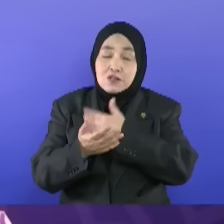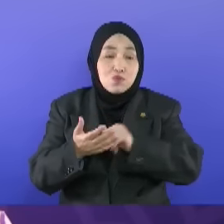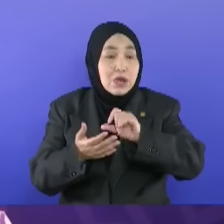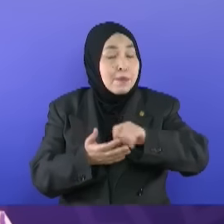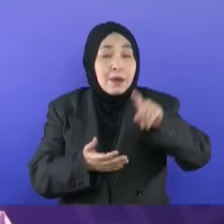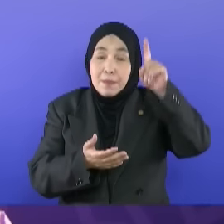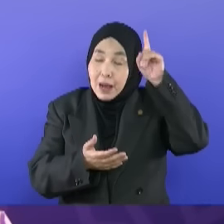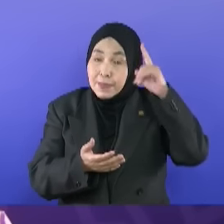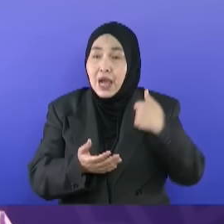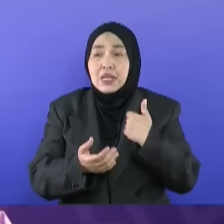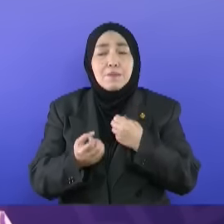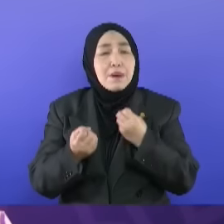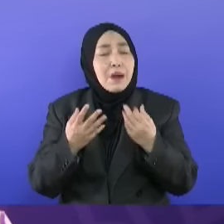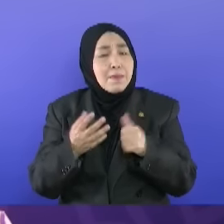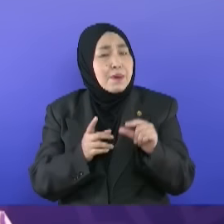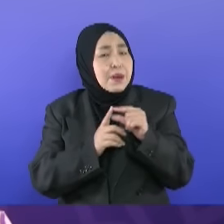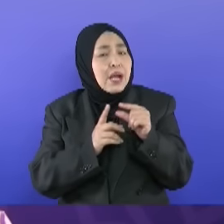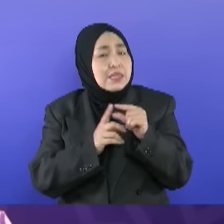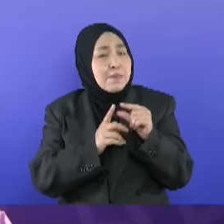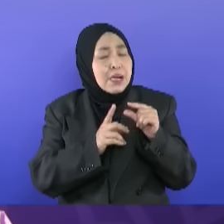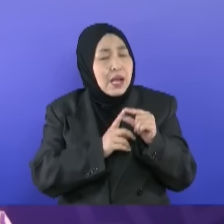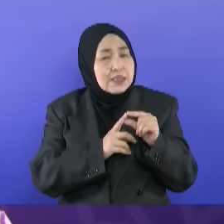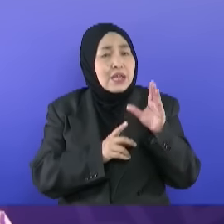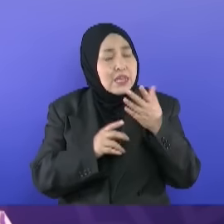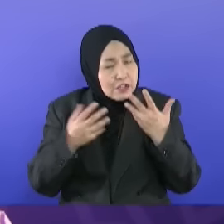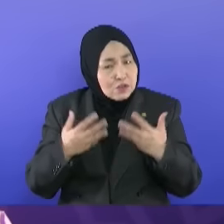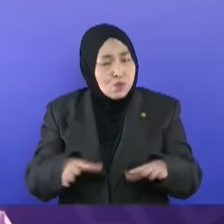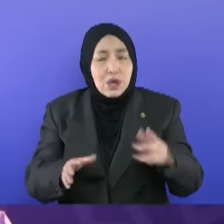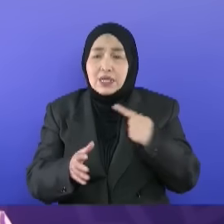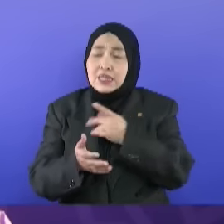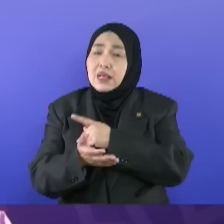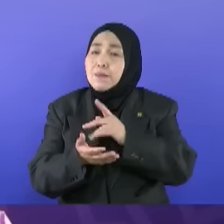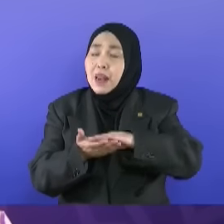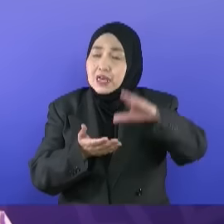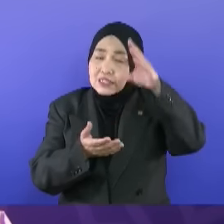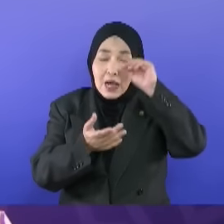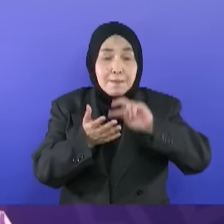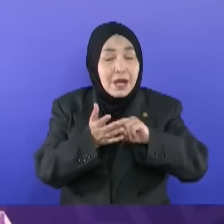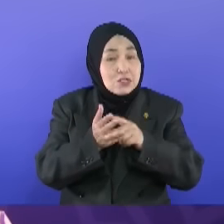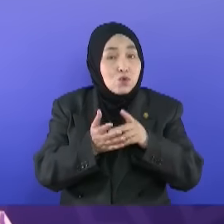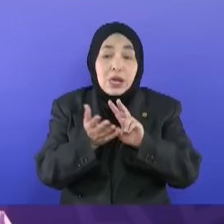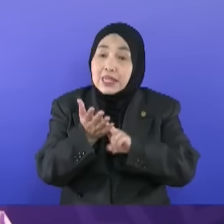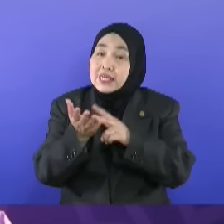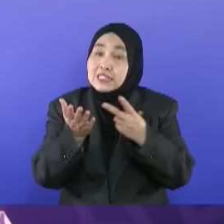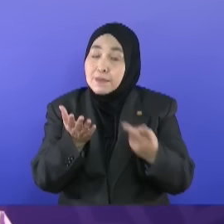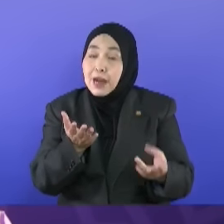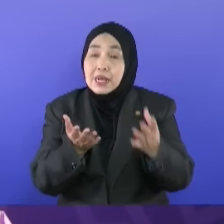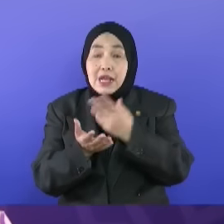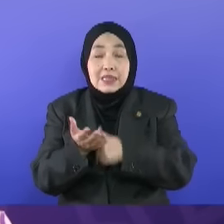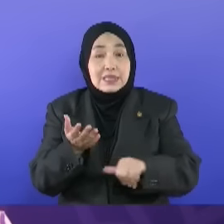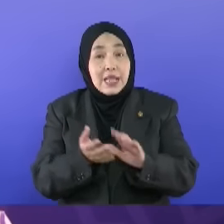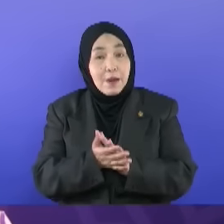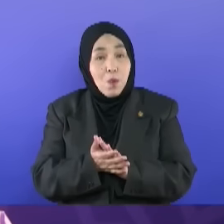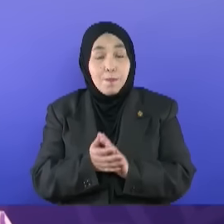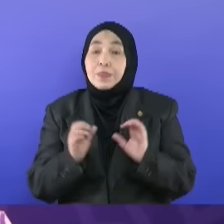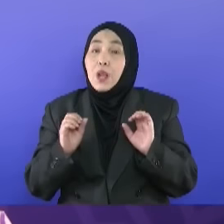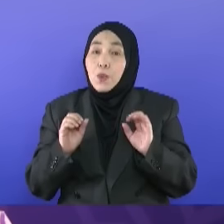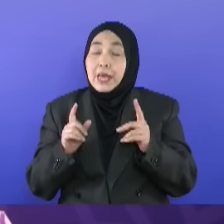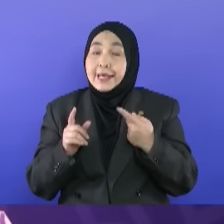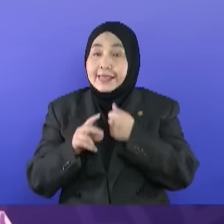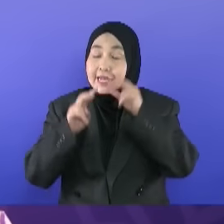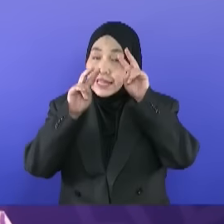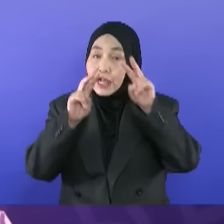ataupun beberapa perkataan-perkataan yang telah er kita belajar maksud dan juga terjemahan dan tadaburnya. Baik,